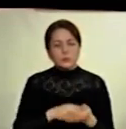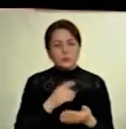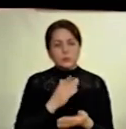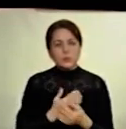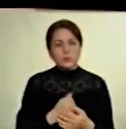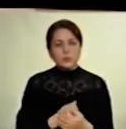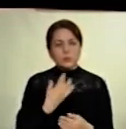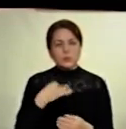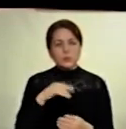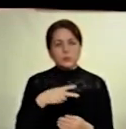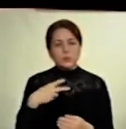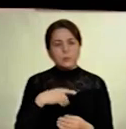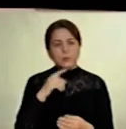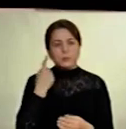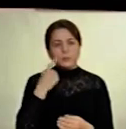berilmoqda. Y barobar